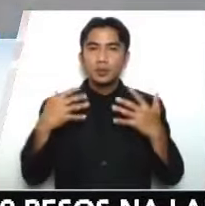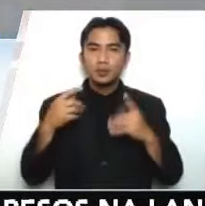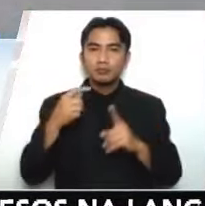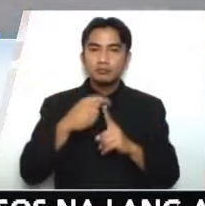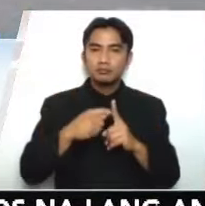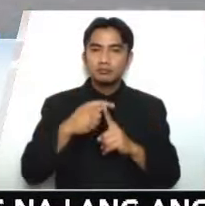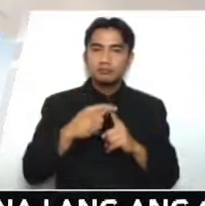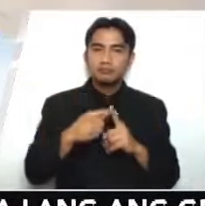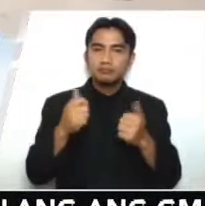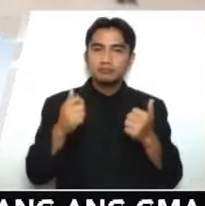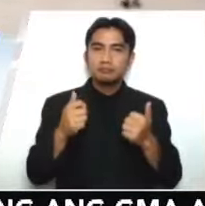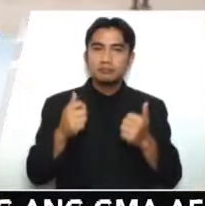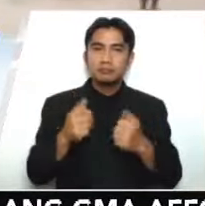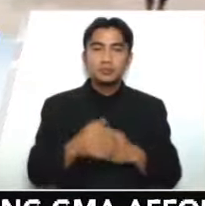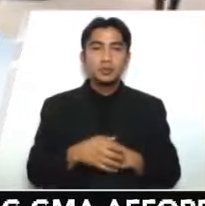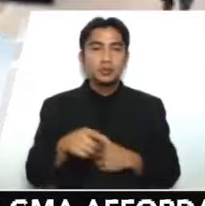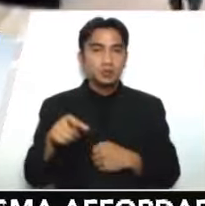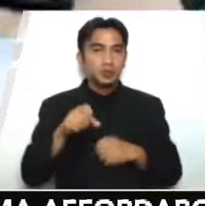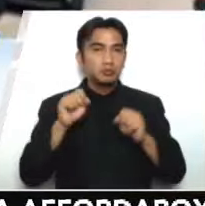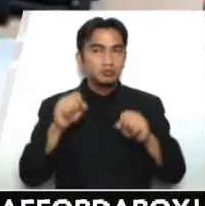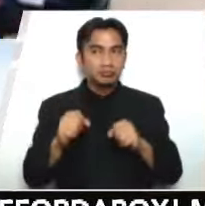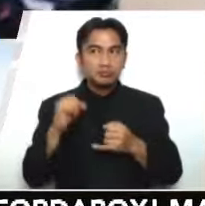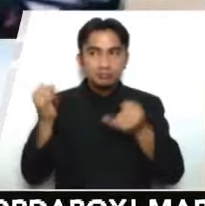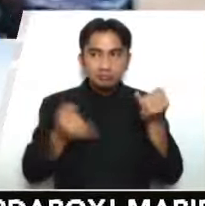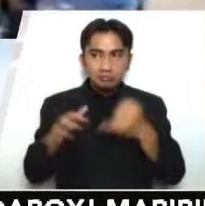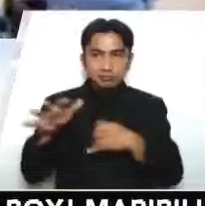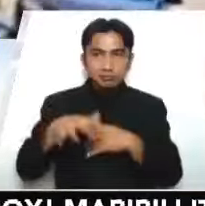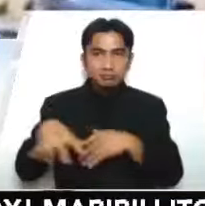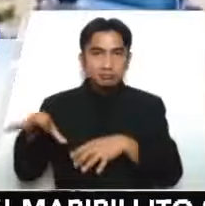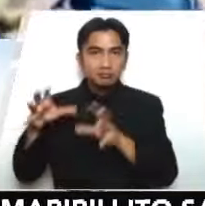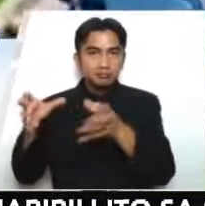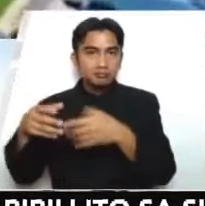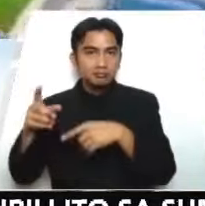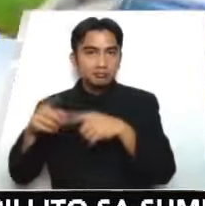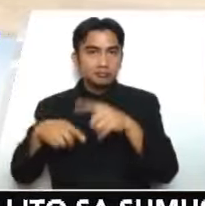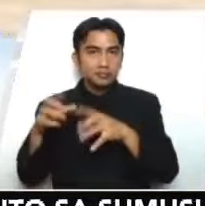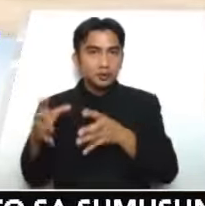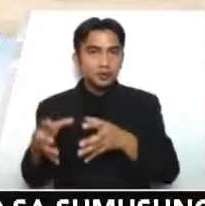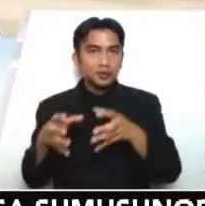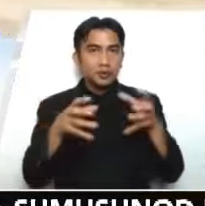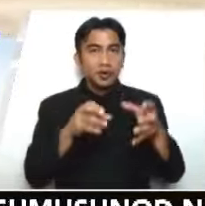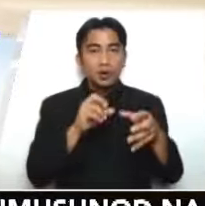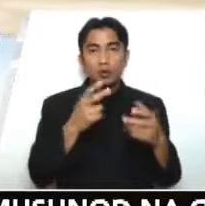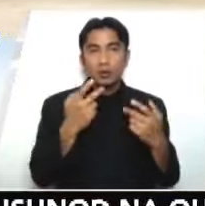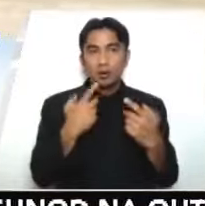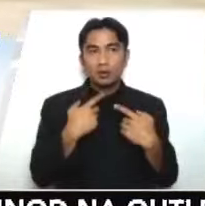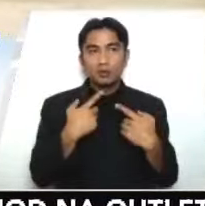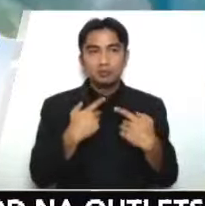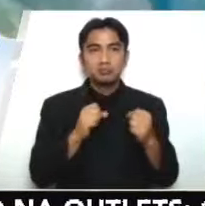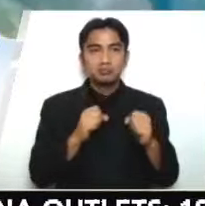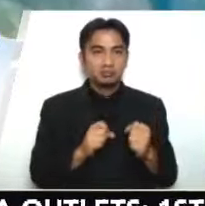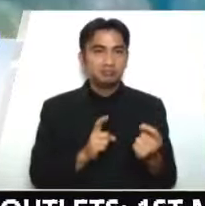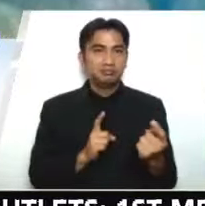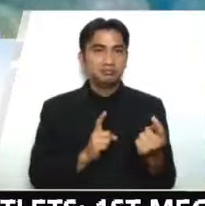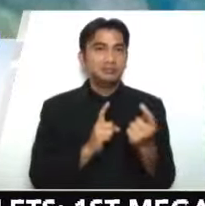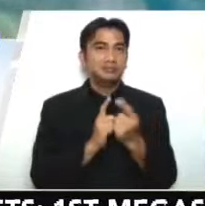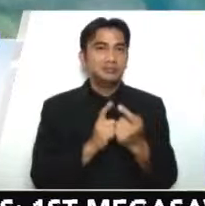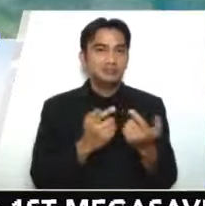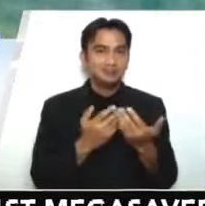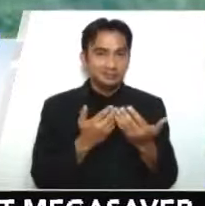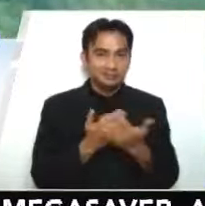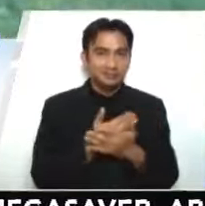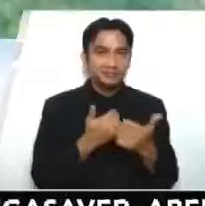Kaya mainam ayain ang barkada kung out of reach pang magkajowa. Marireach mo naman ang tuktok ng Mount